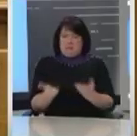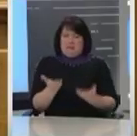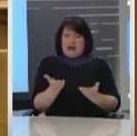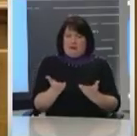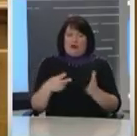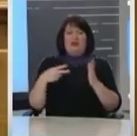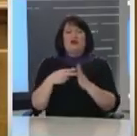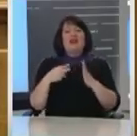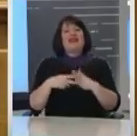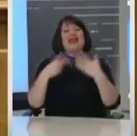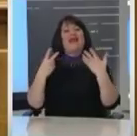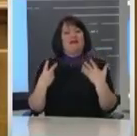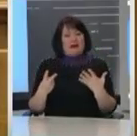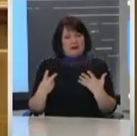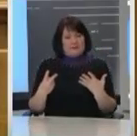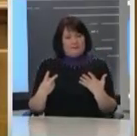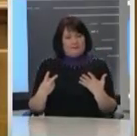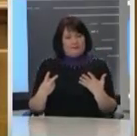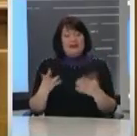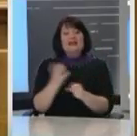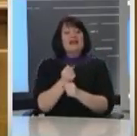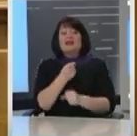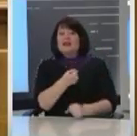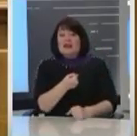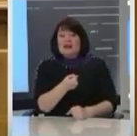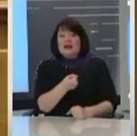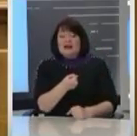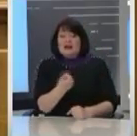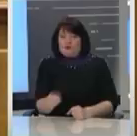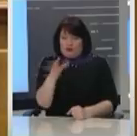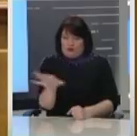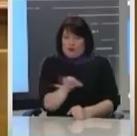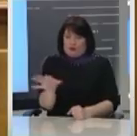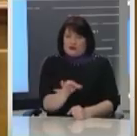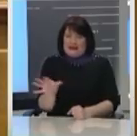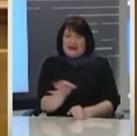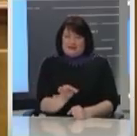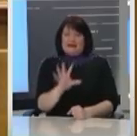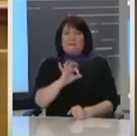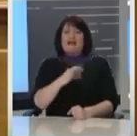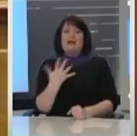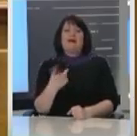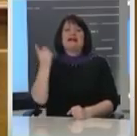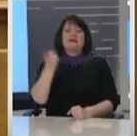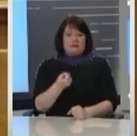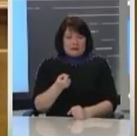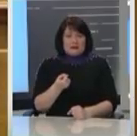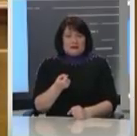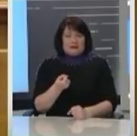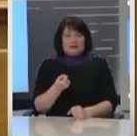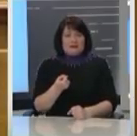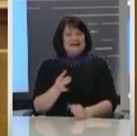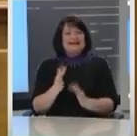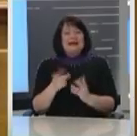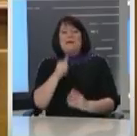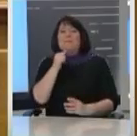Το 2017 καταφέρατε στις νέες προσλήψεις το 55% να